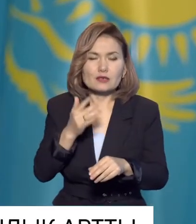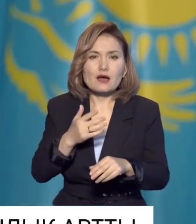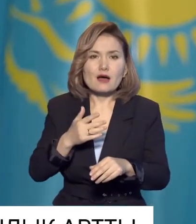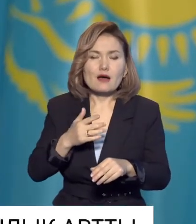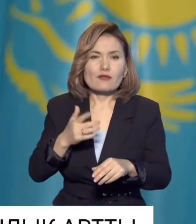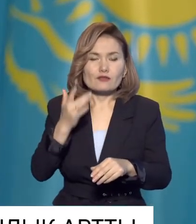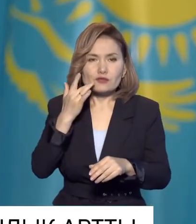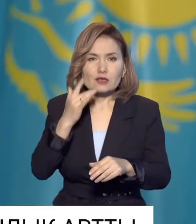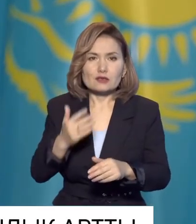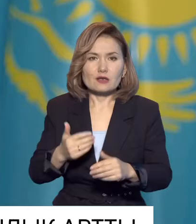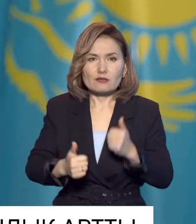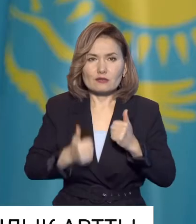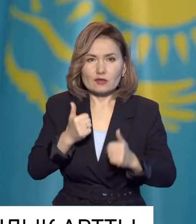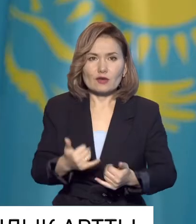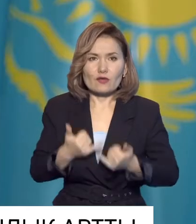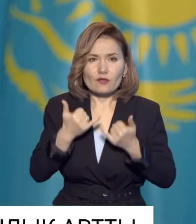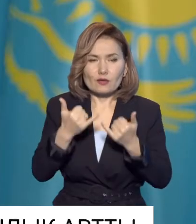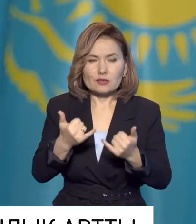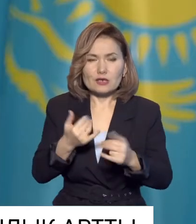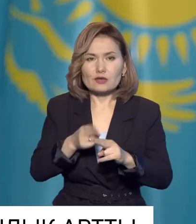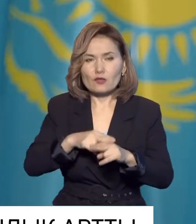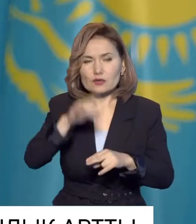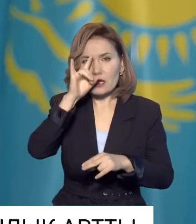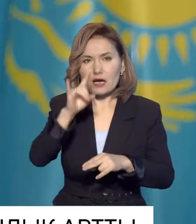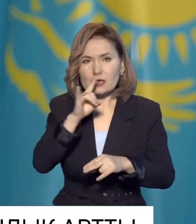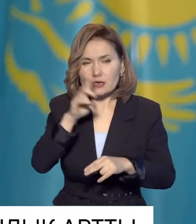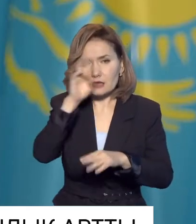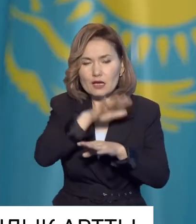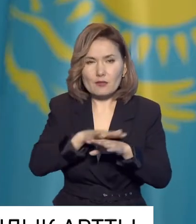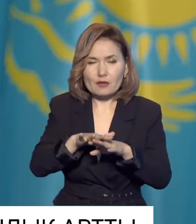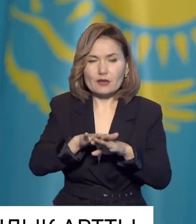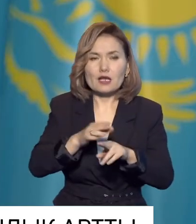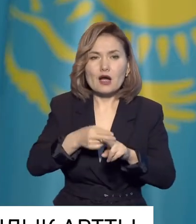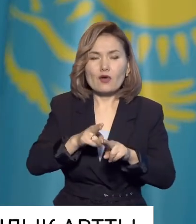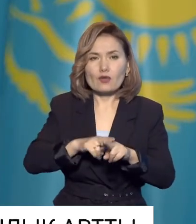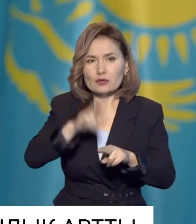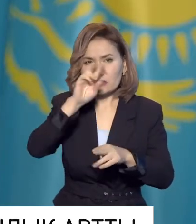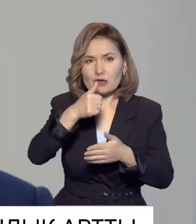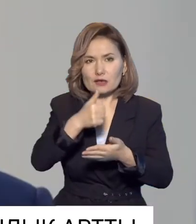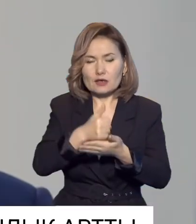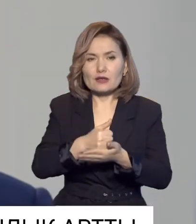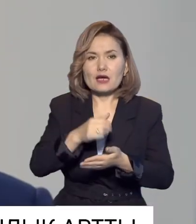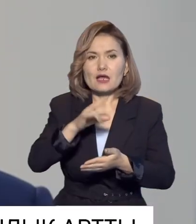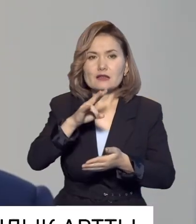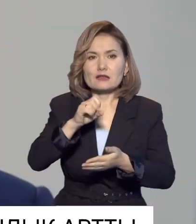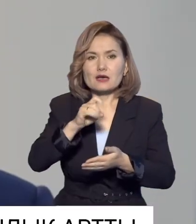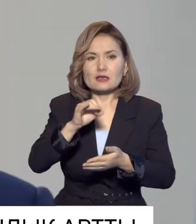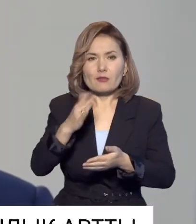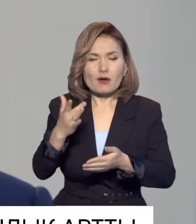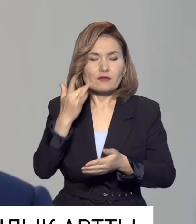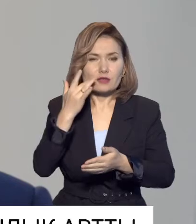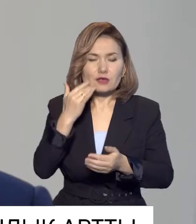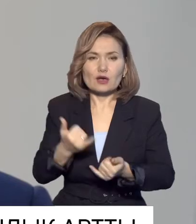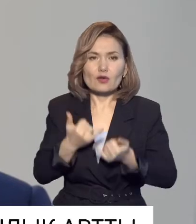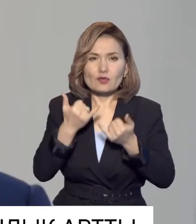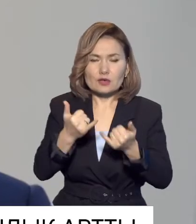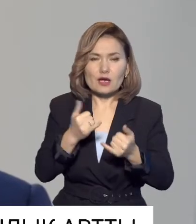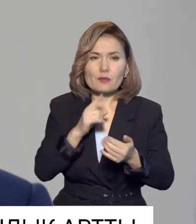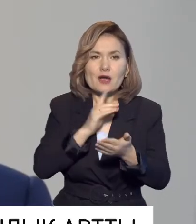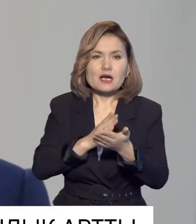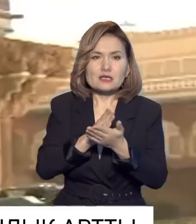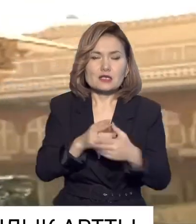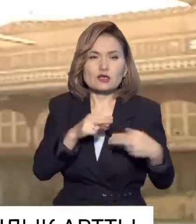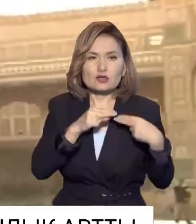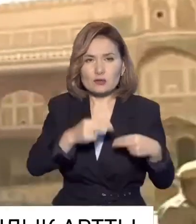қарым-қатынас жасайды. Одан кейін біздің елбасымызға деген олардың көзқарасы дұрыс. Саясатының нәтижесі деп